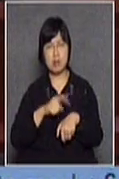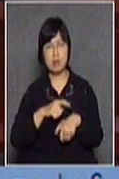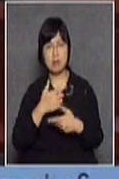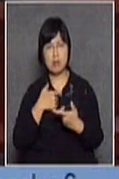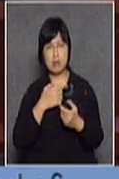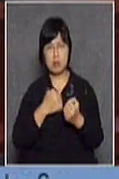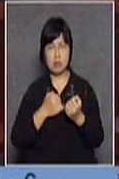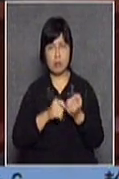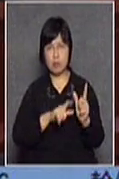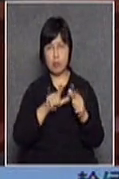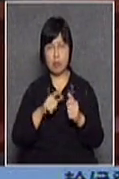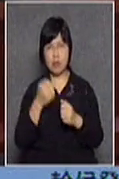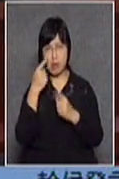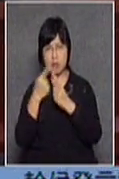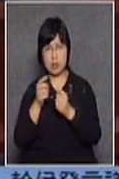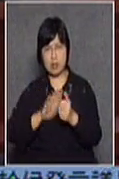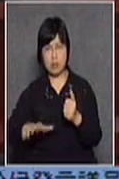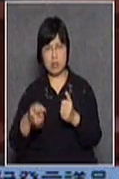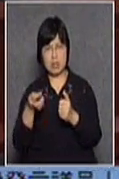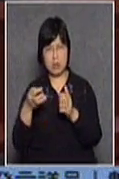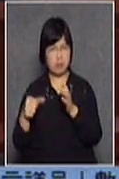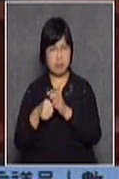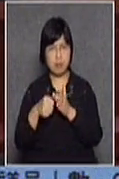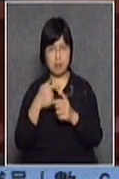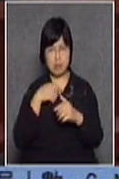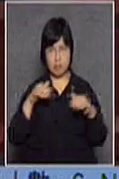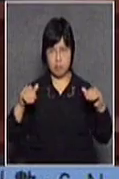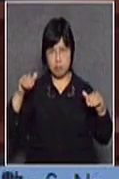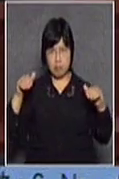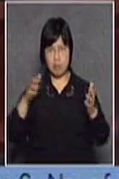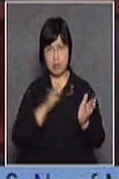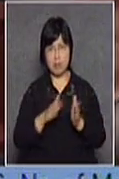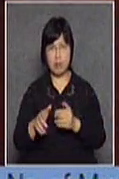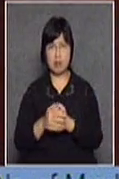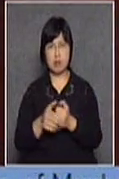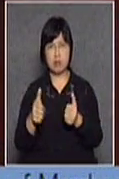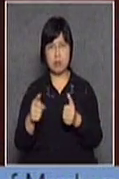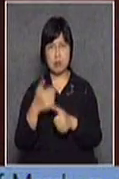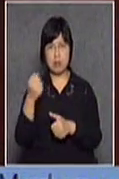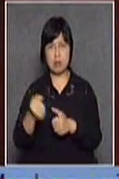所受的影響減到最少，而作出平衡的部署的。多謝主席。 主席，我